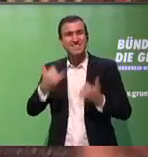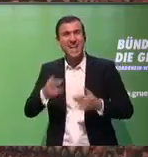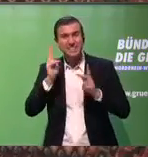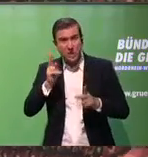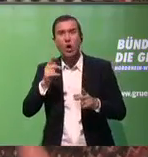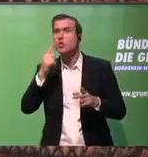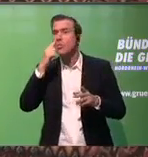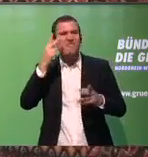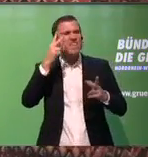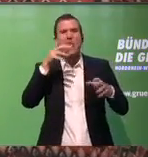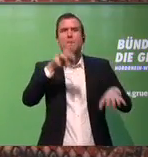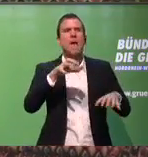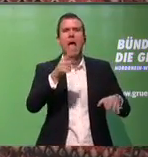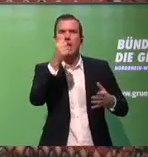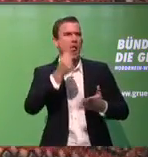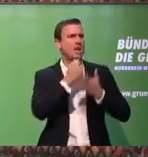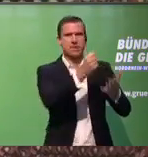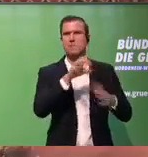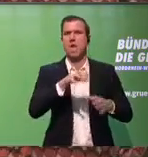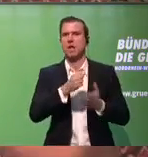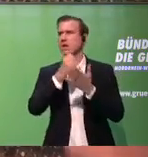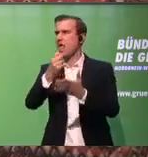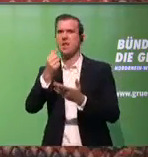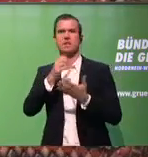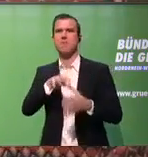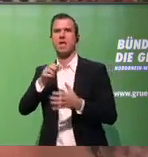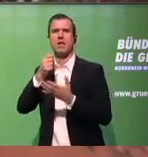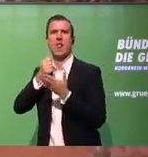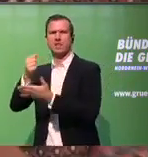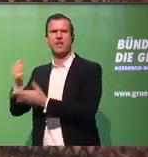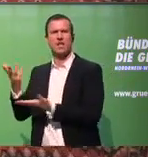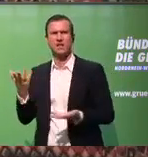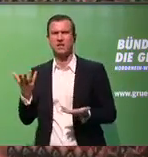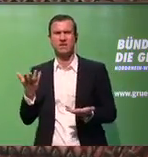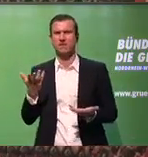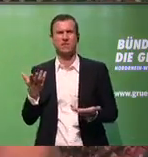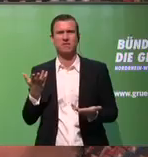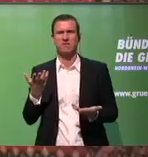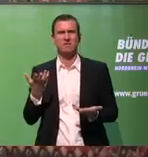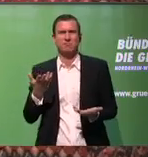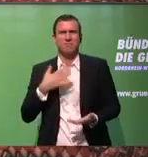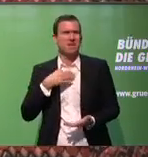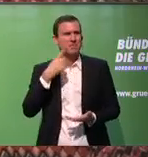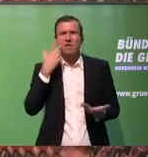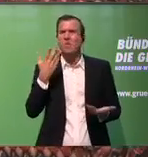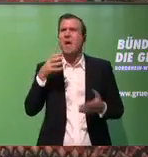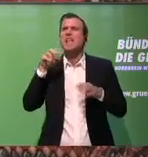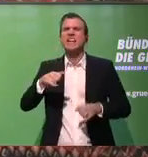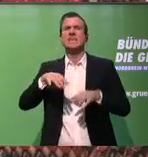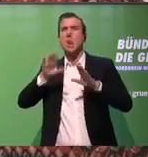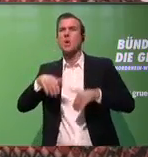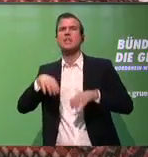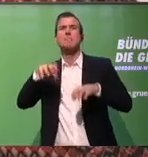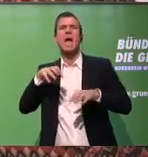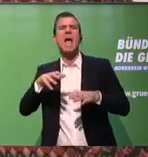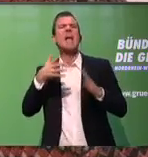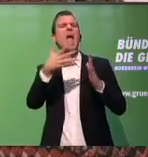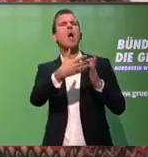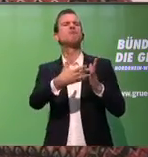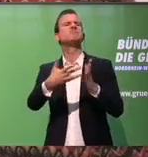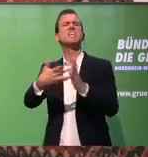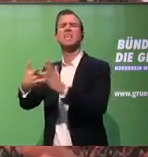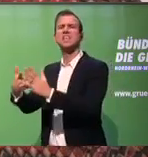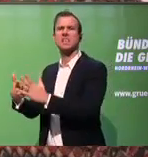die Banken stabilisieren und erst angefangen haben, mit der Bankenaufsicht den Finanzmarkt zu